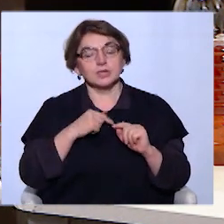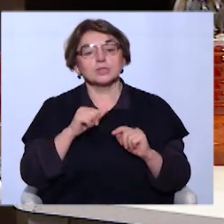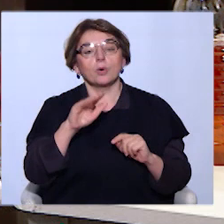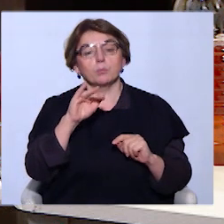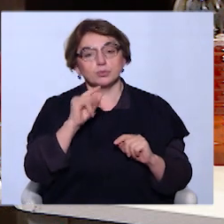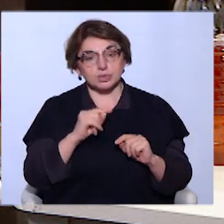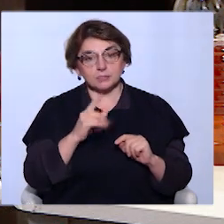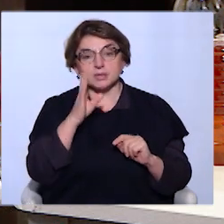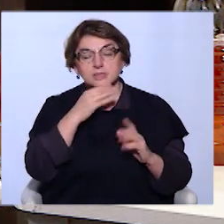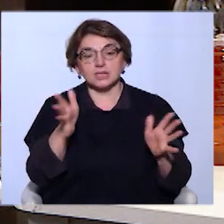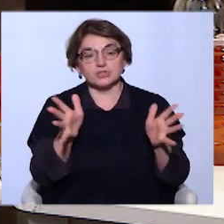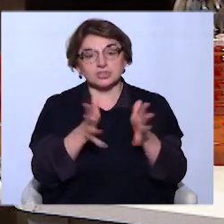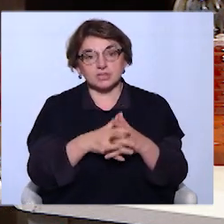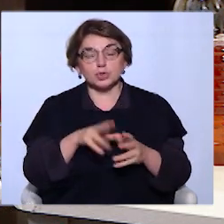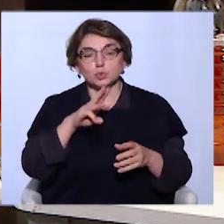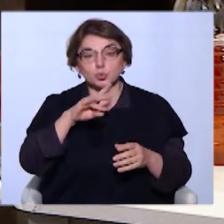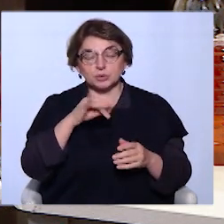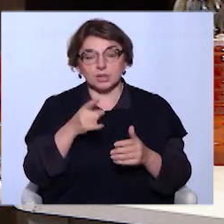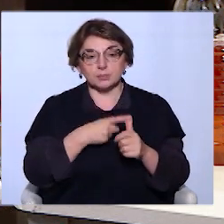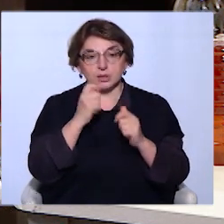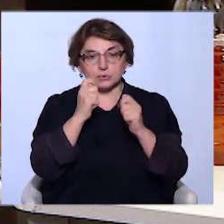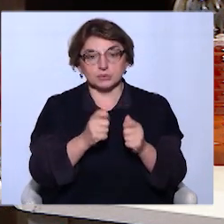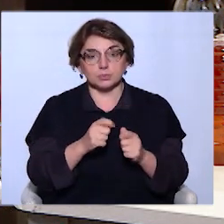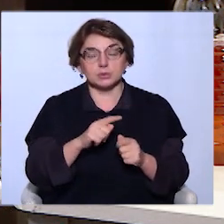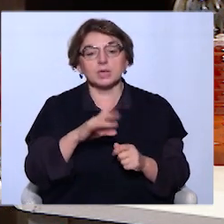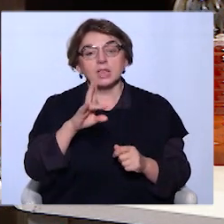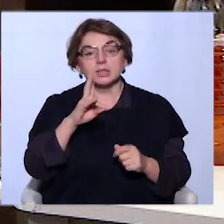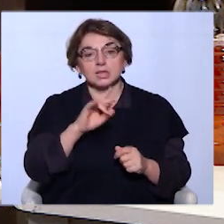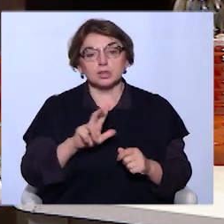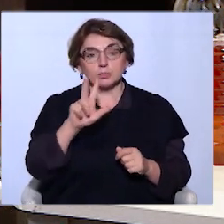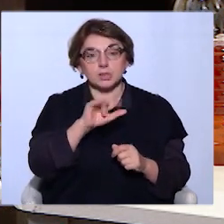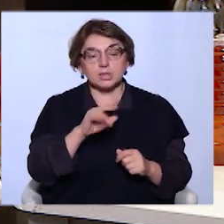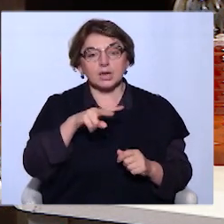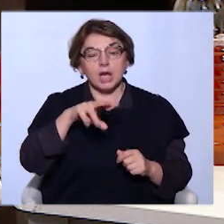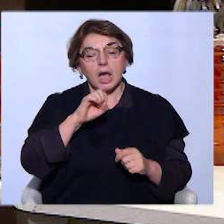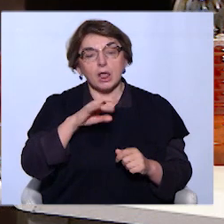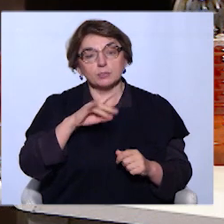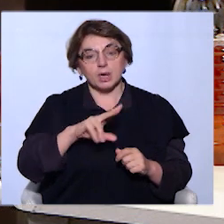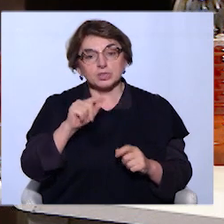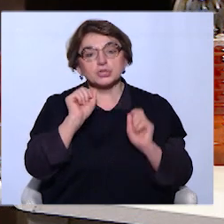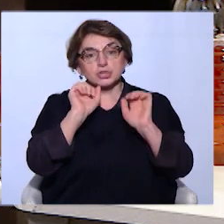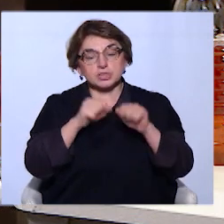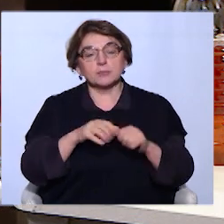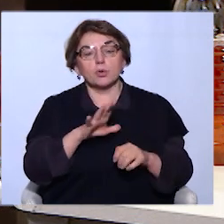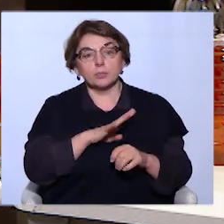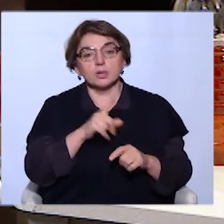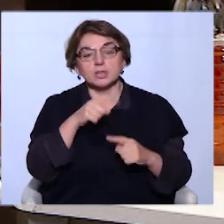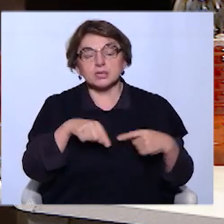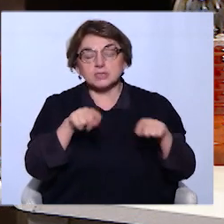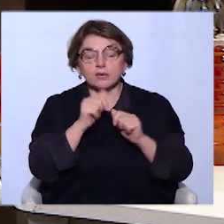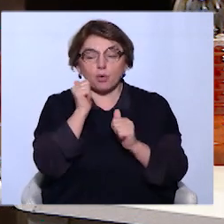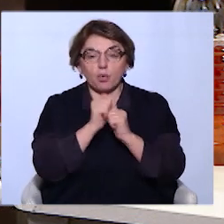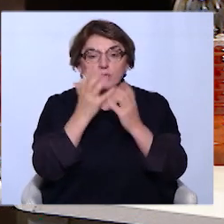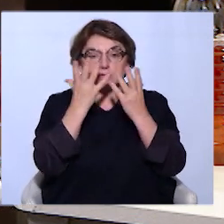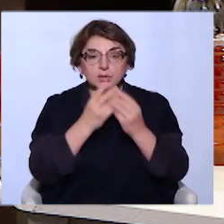ფუძეები, წყალში ხსნათ ფუძეებს ტუტეები ეწოდებოდა და ნატრიუმუაშით და კალიუმუაშით შესაძლებელი ყოფილა ისეთი